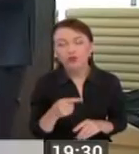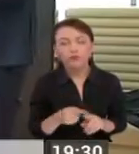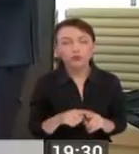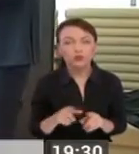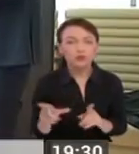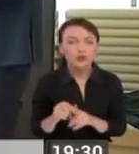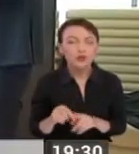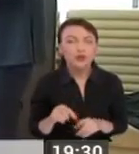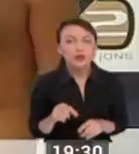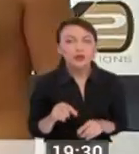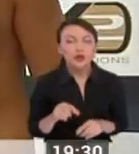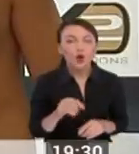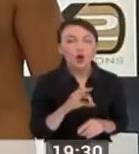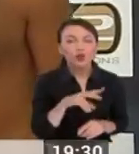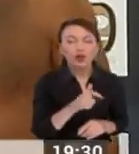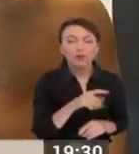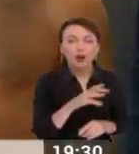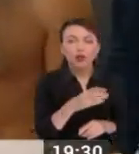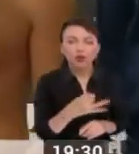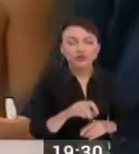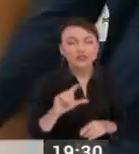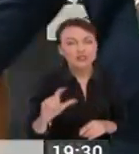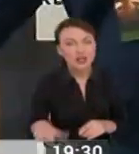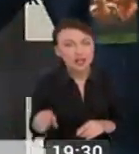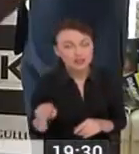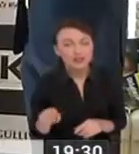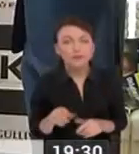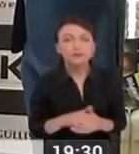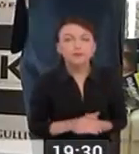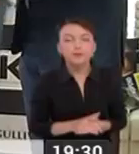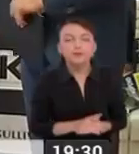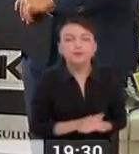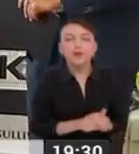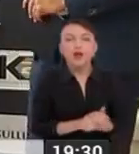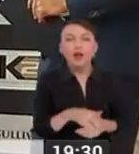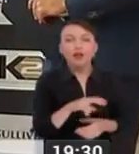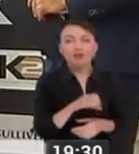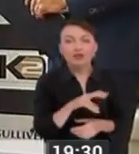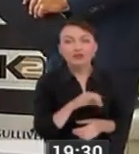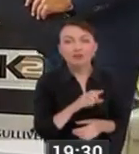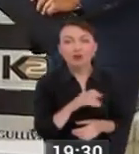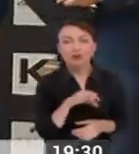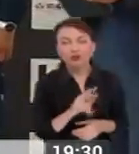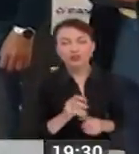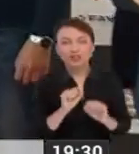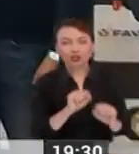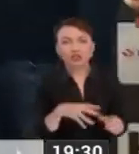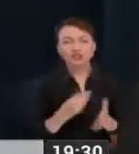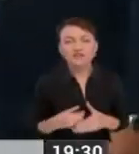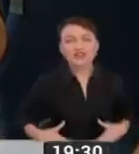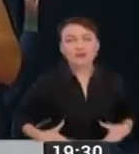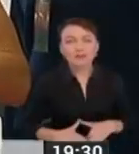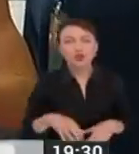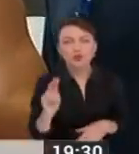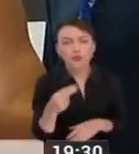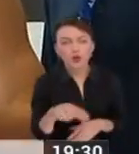Новаком Радуловичем, Олег Малиновський з італійцем Вітторіо Парінелло. А Денис Бірінчик захищатиме свій титул